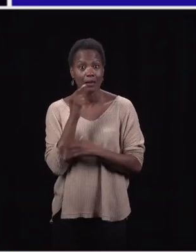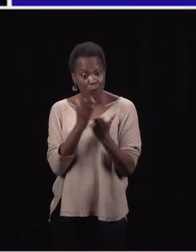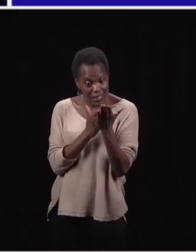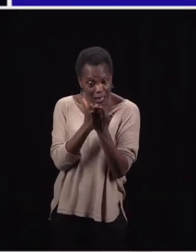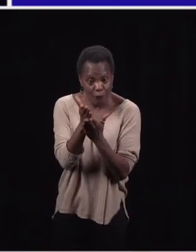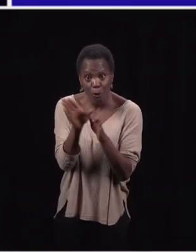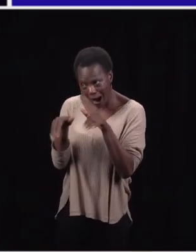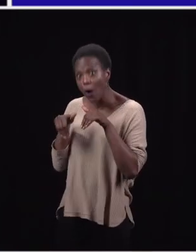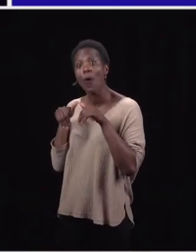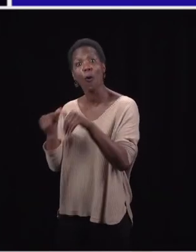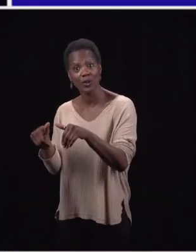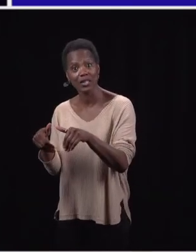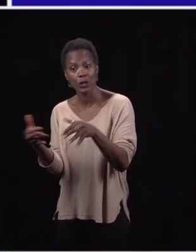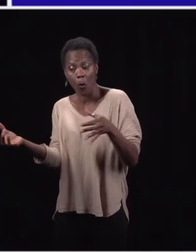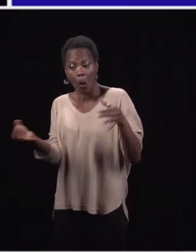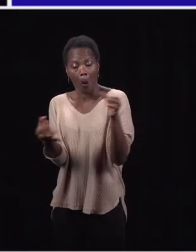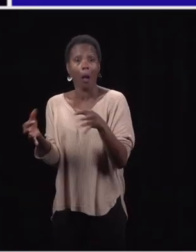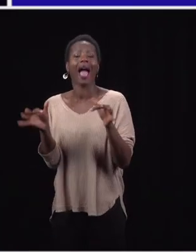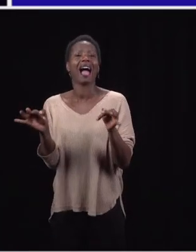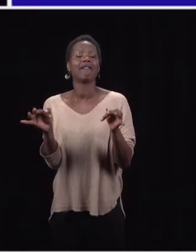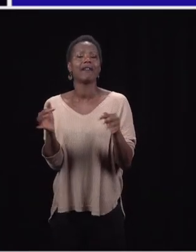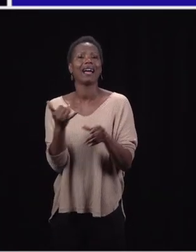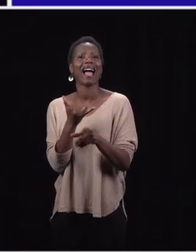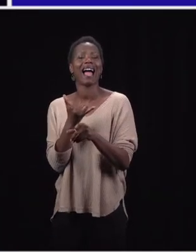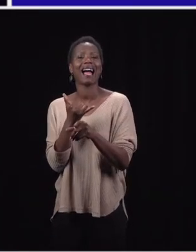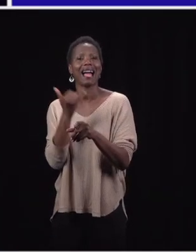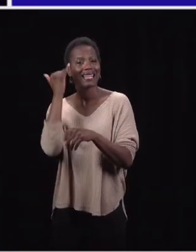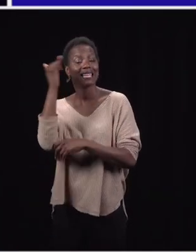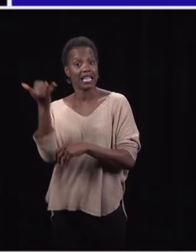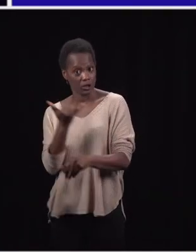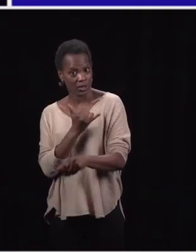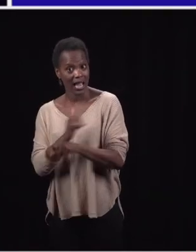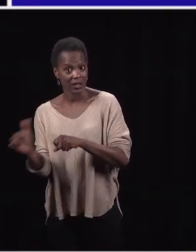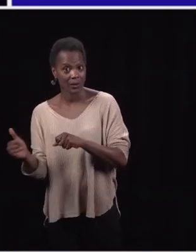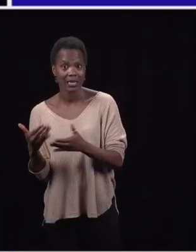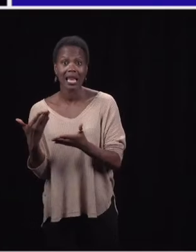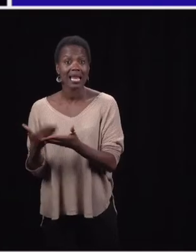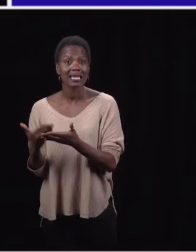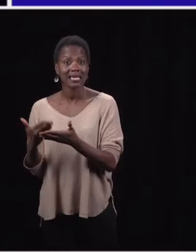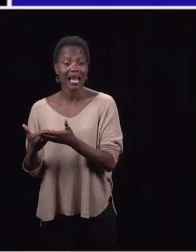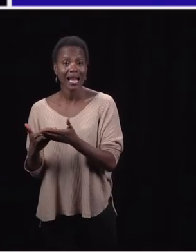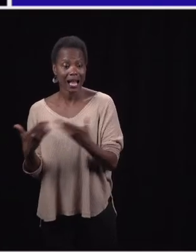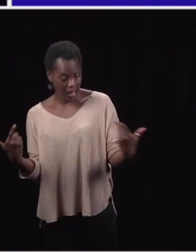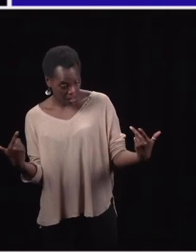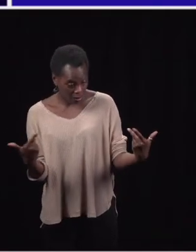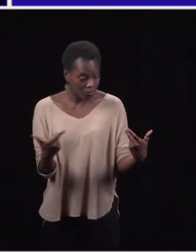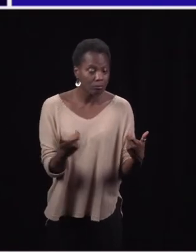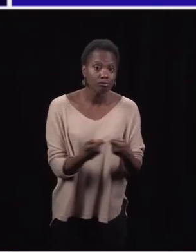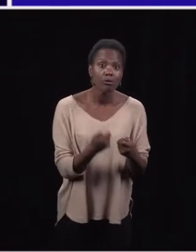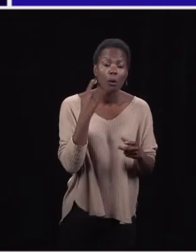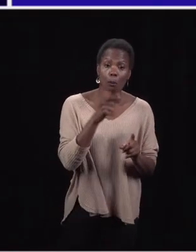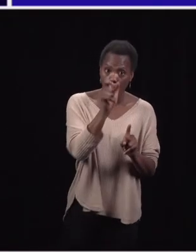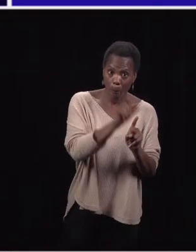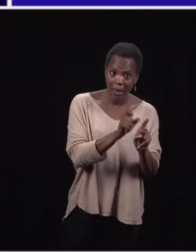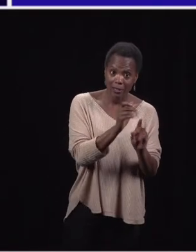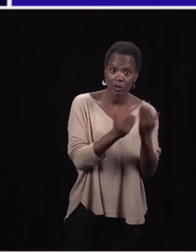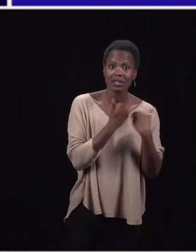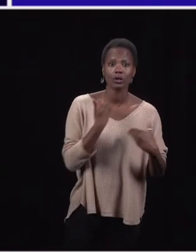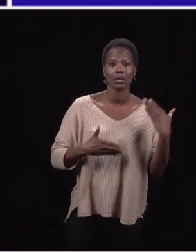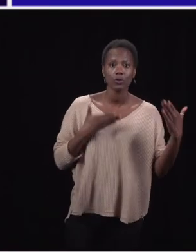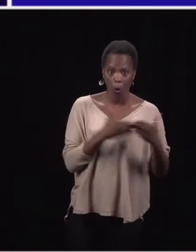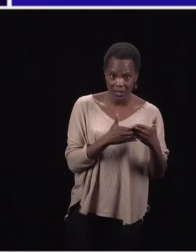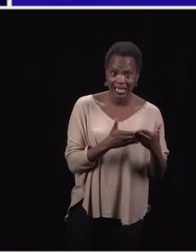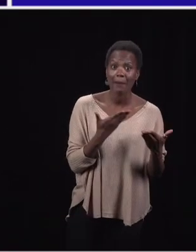l'intelligence artificielle se met justement au service des personnes en situation de handicap c'est aussi ça l'idée